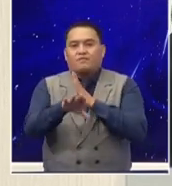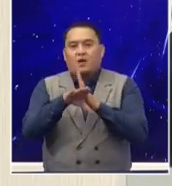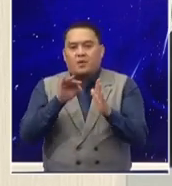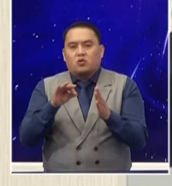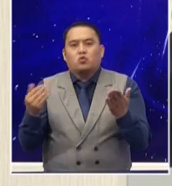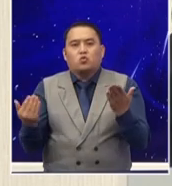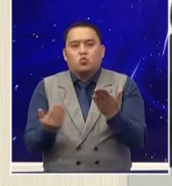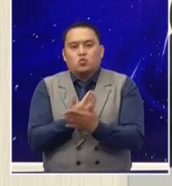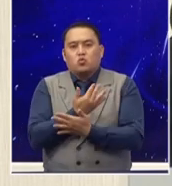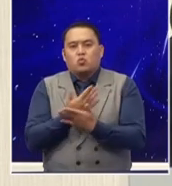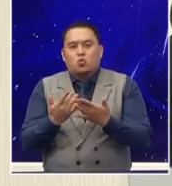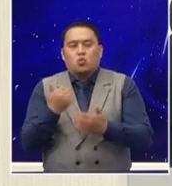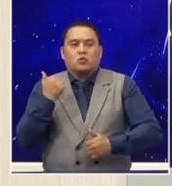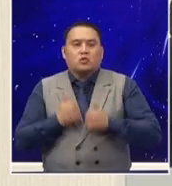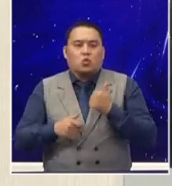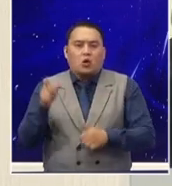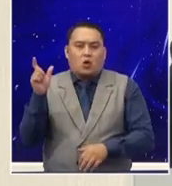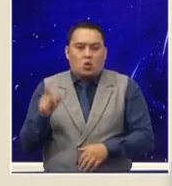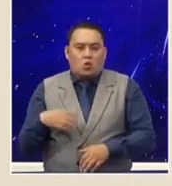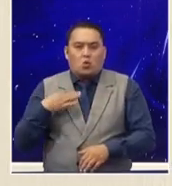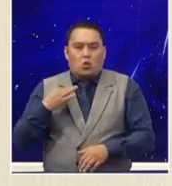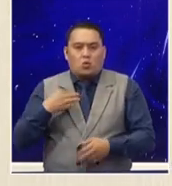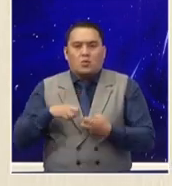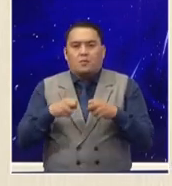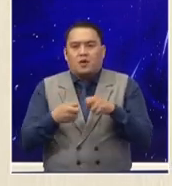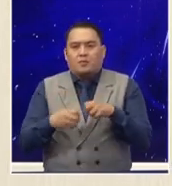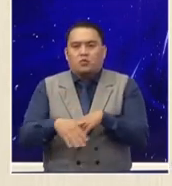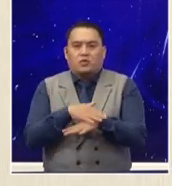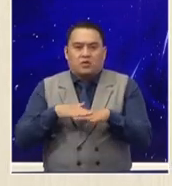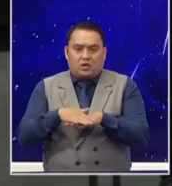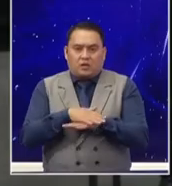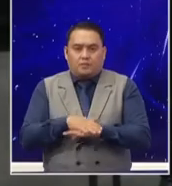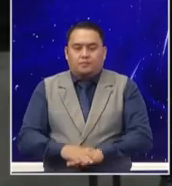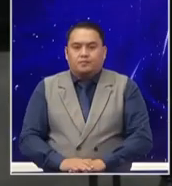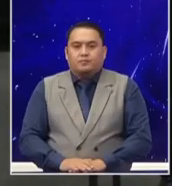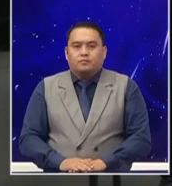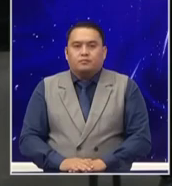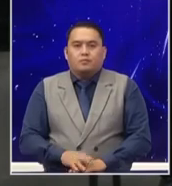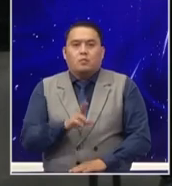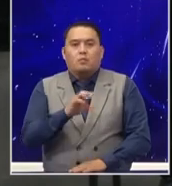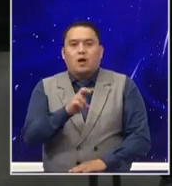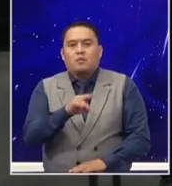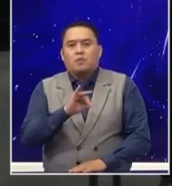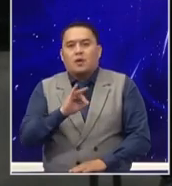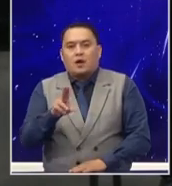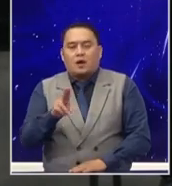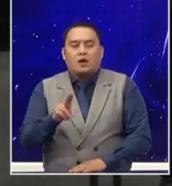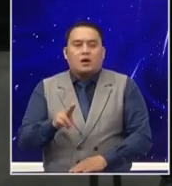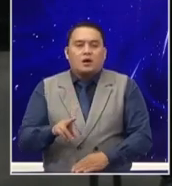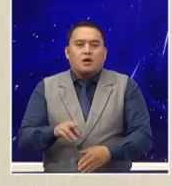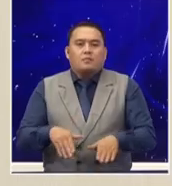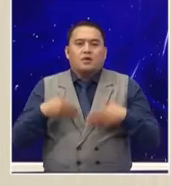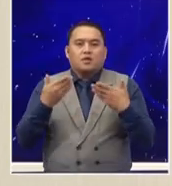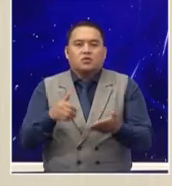участвует много действительно достойных людей, неравнодушных к проблемам населения. Также Бауыржан Байбек отметил, что все предложения